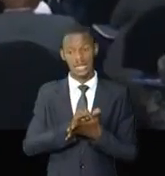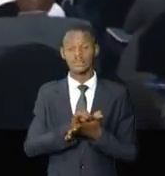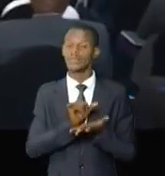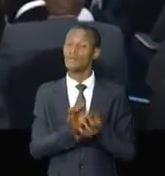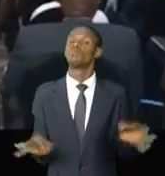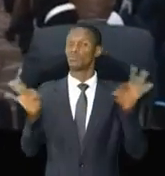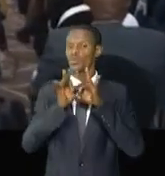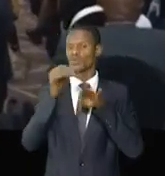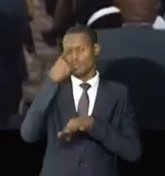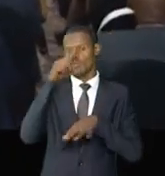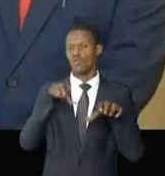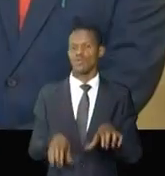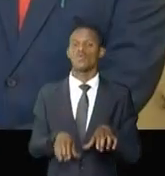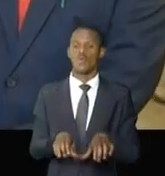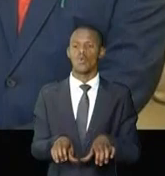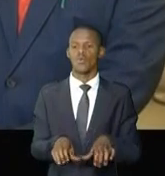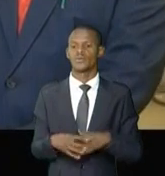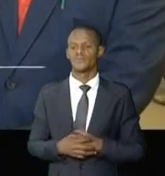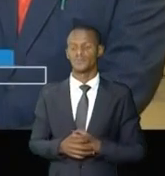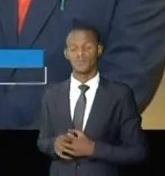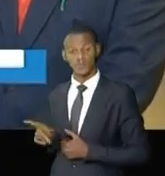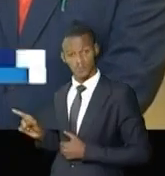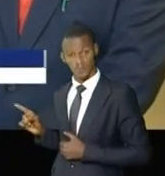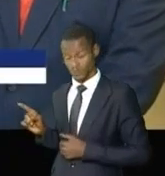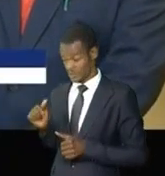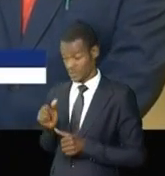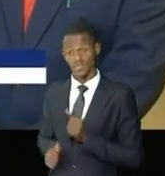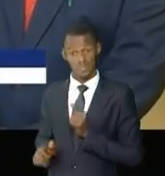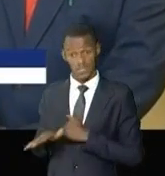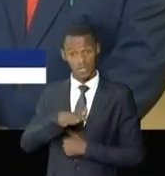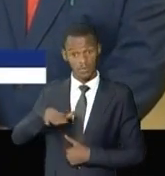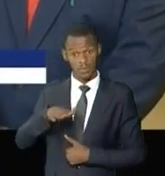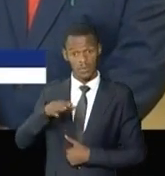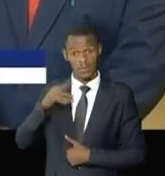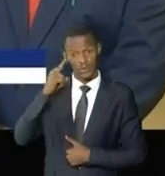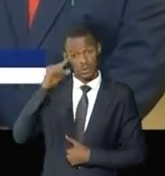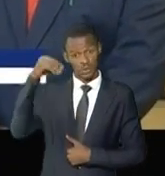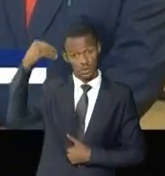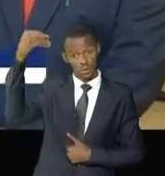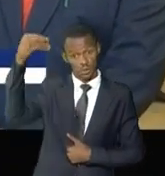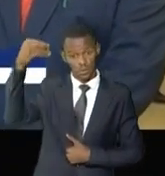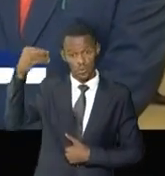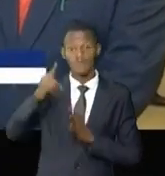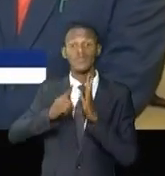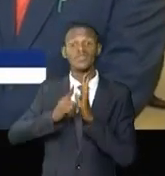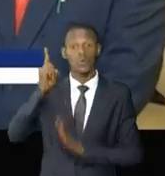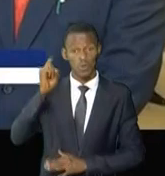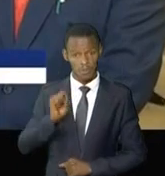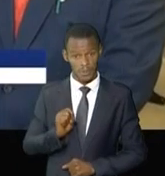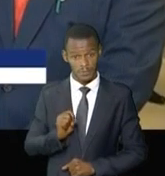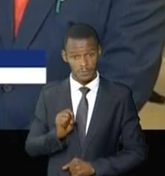Chaque pays aspire à son développement. Et pour être développé, il faut avoir des données.